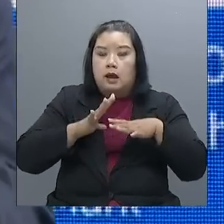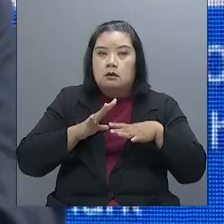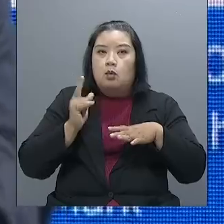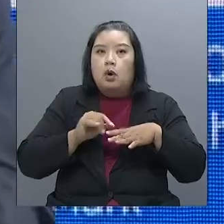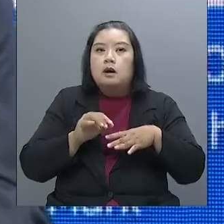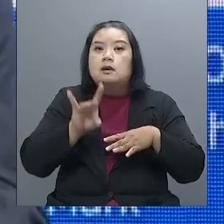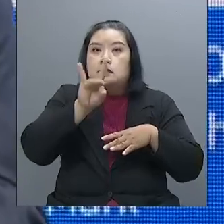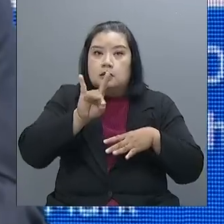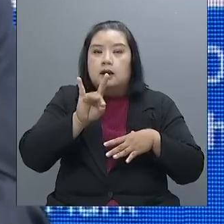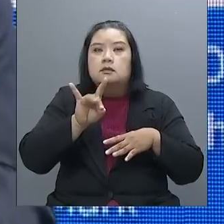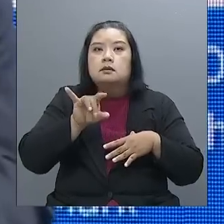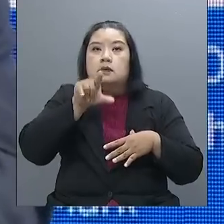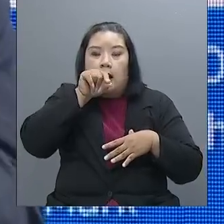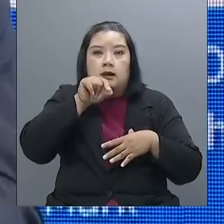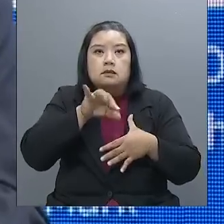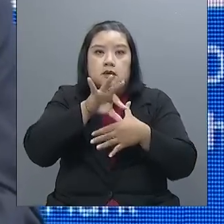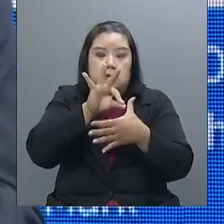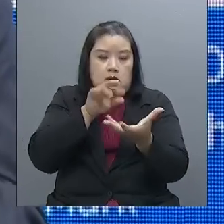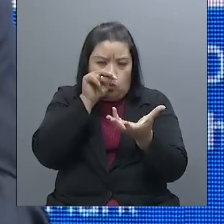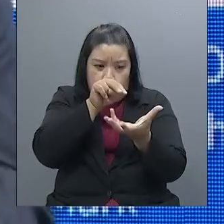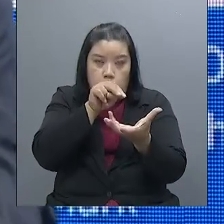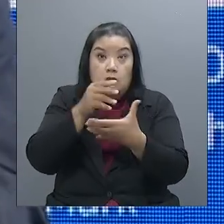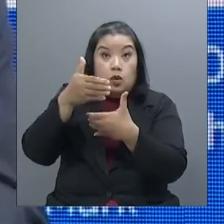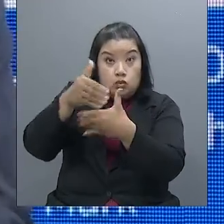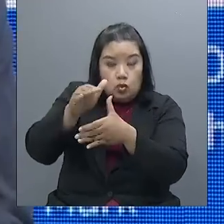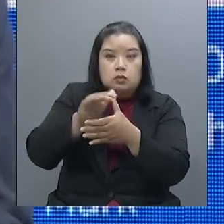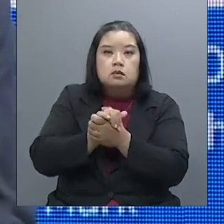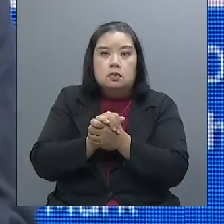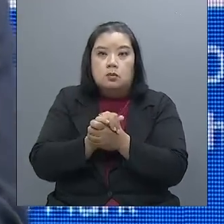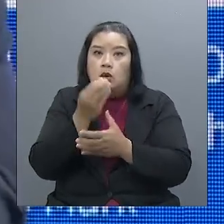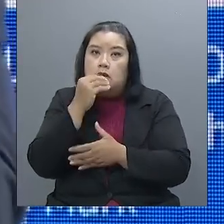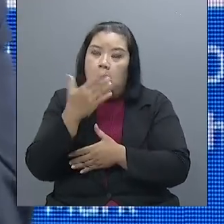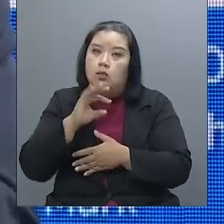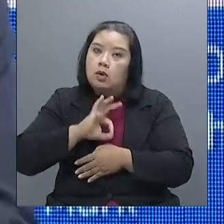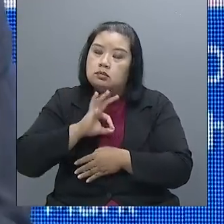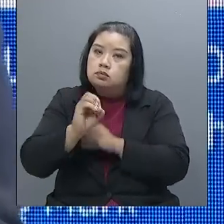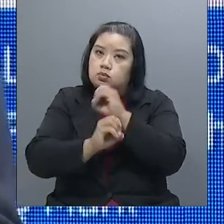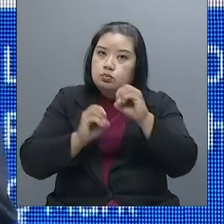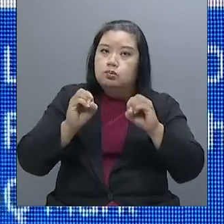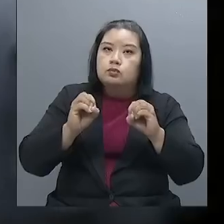ที่จะส่งออกไปหรือจะให้ผู้บริโภคเนี่ยมีความปลอดภัยนะครับ